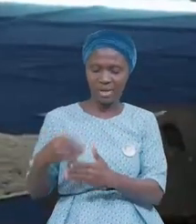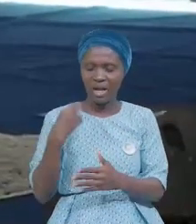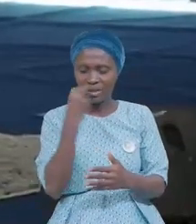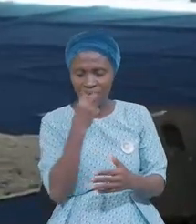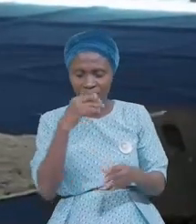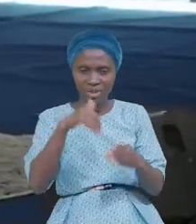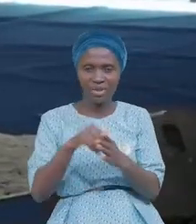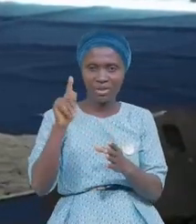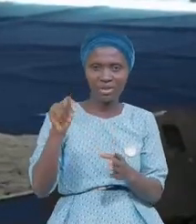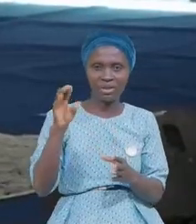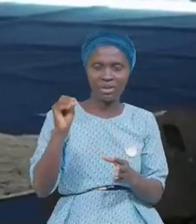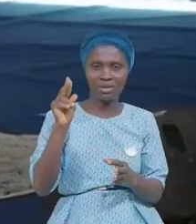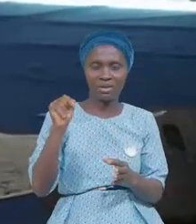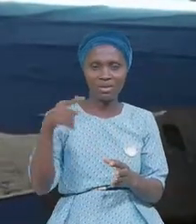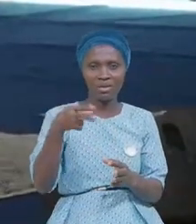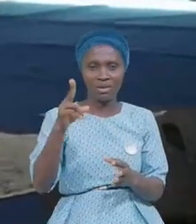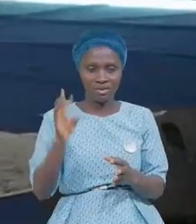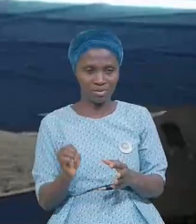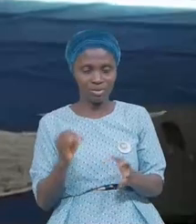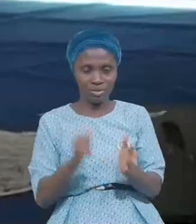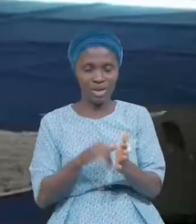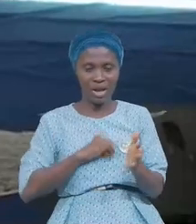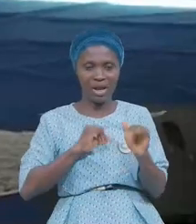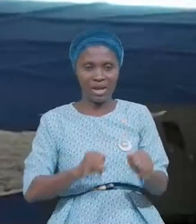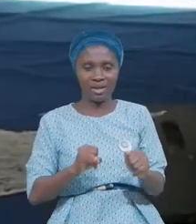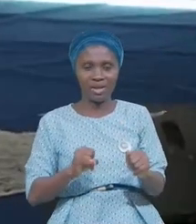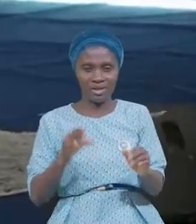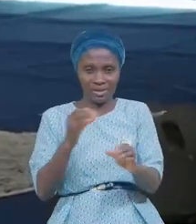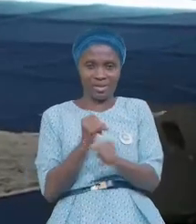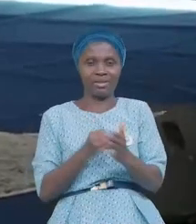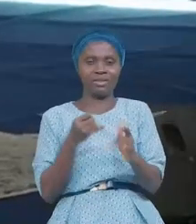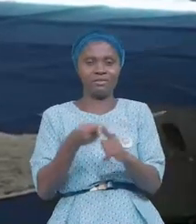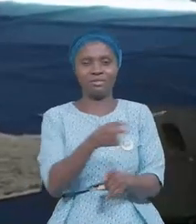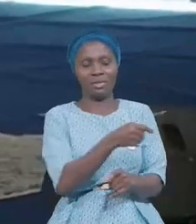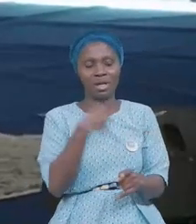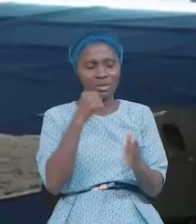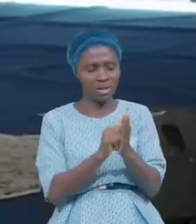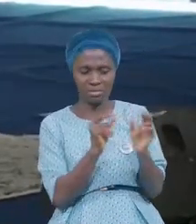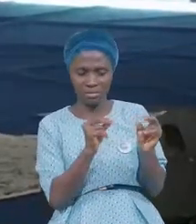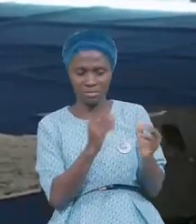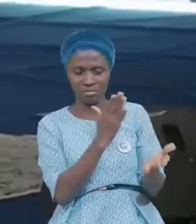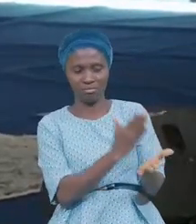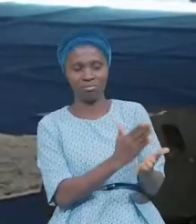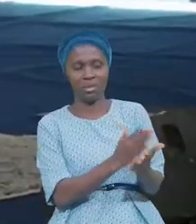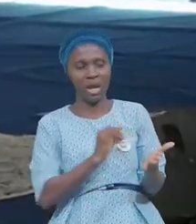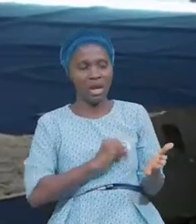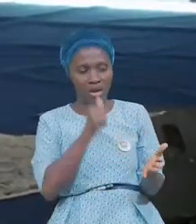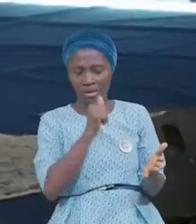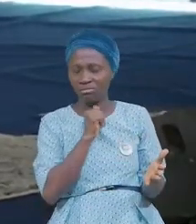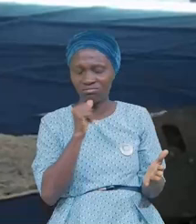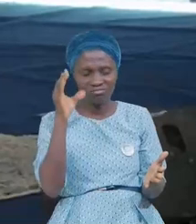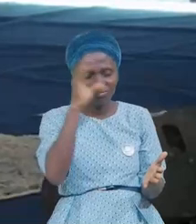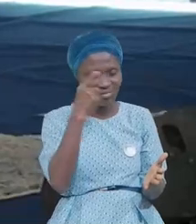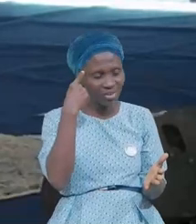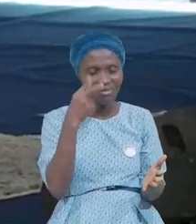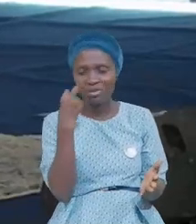que j'attrape, je comprenne. J'ai dit non, attendez, je ne cherche pas le parler en langue, je